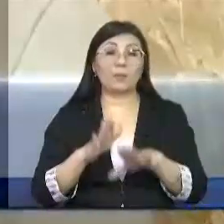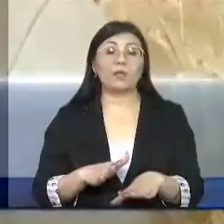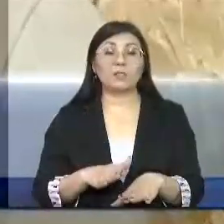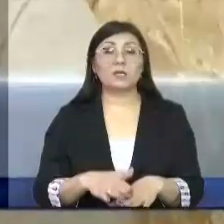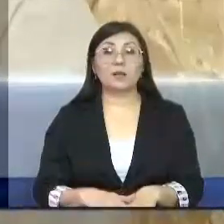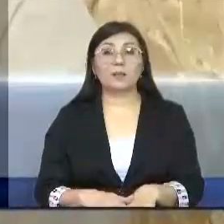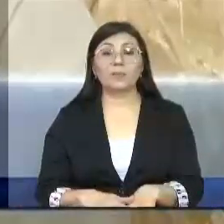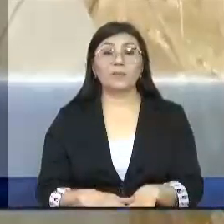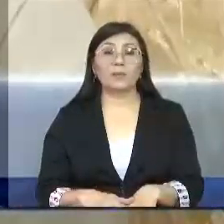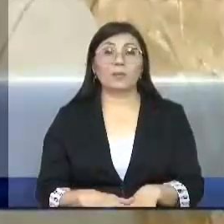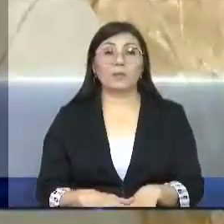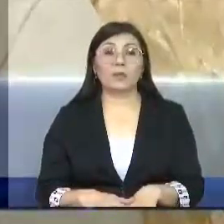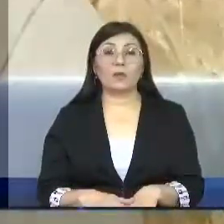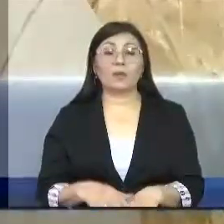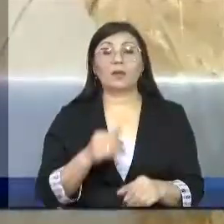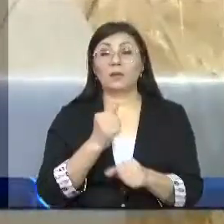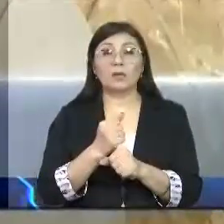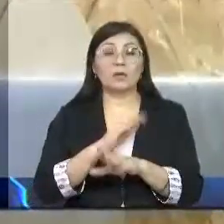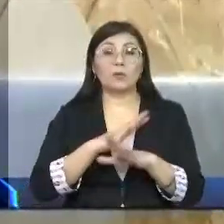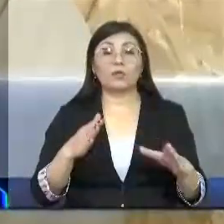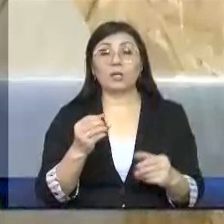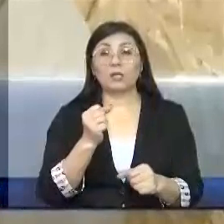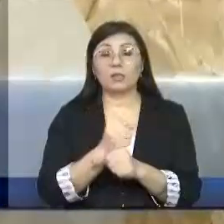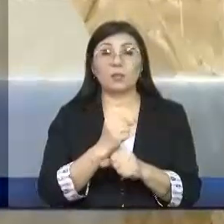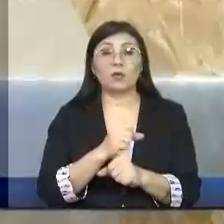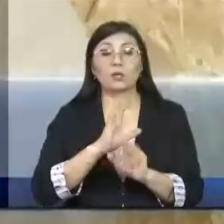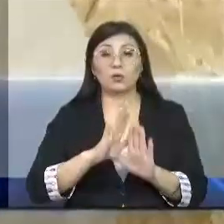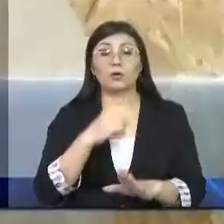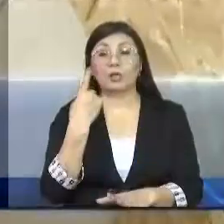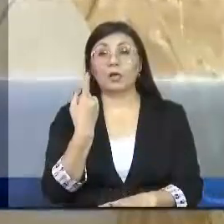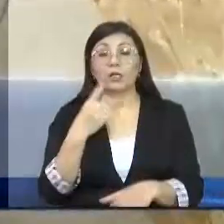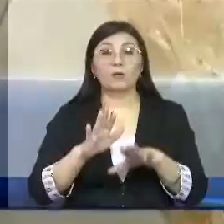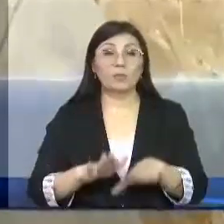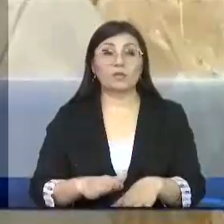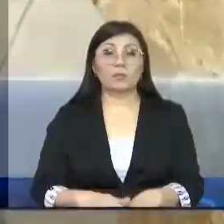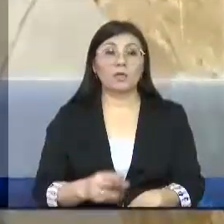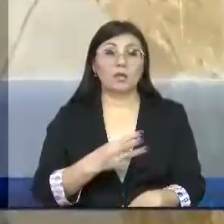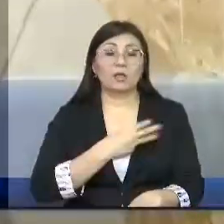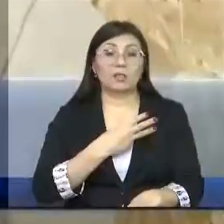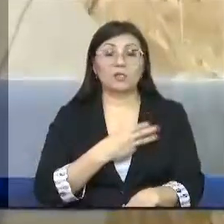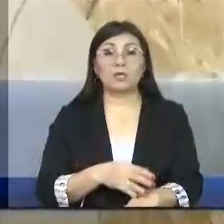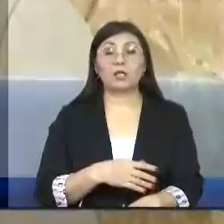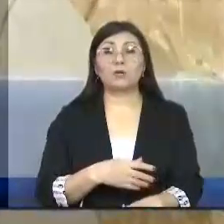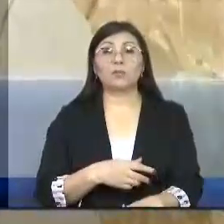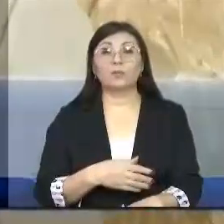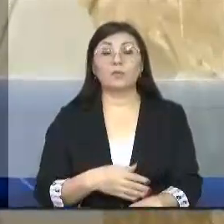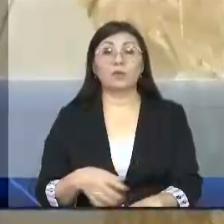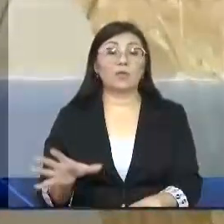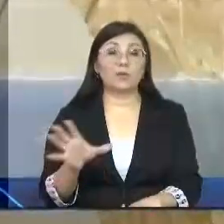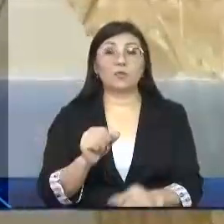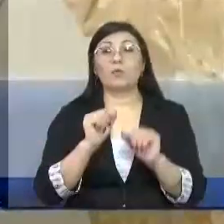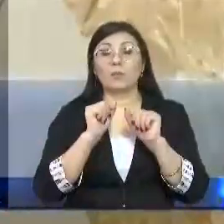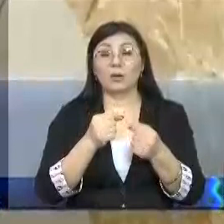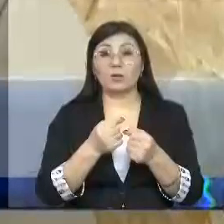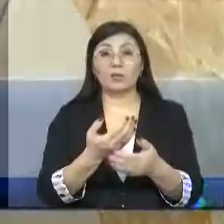чтобы запустить 3 поста. У нас пока работает 1 пост. Но планы запустить все 3, да? Ну, желание, конечно, да, чтобы как бы полноценно могло, как